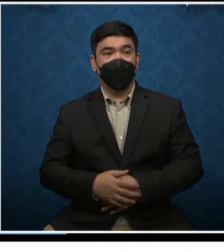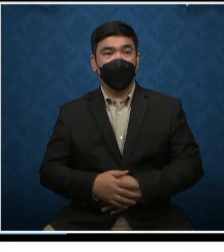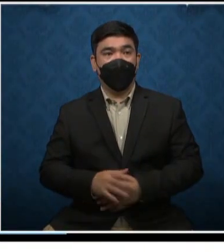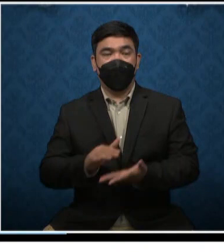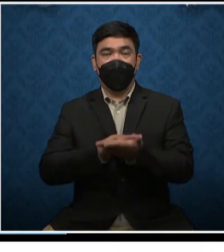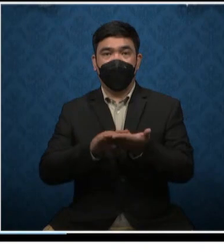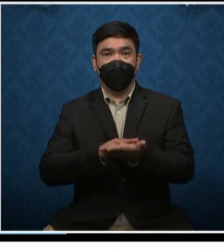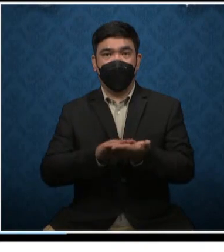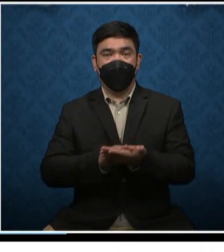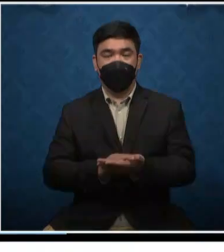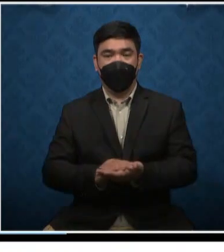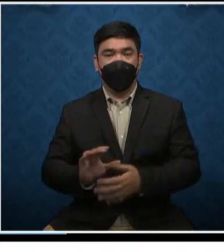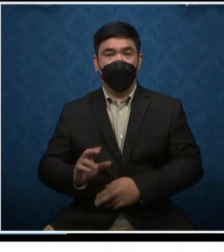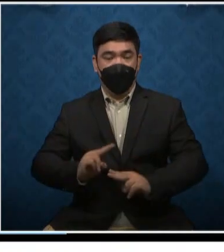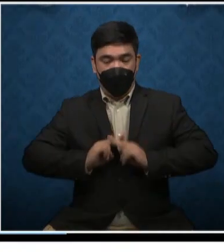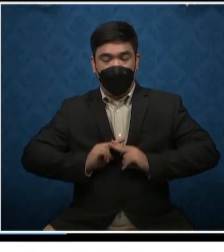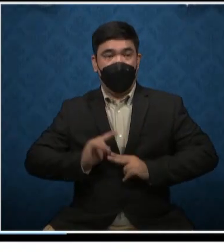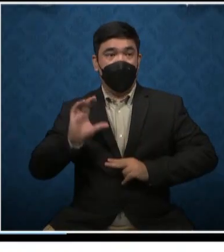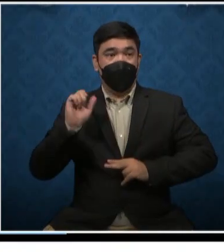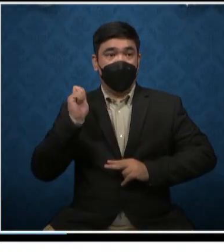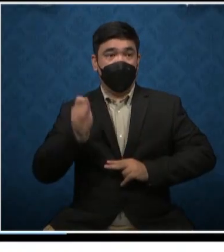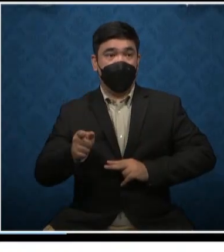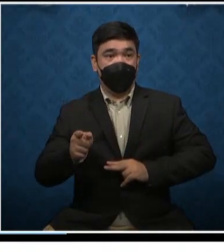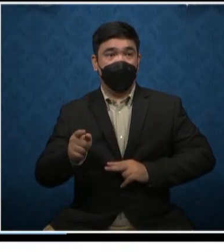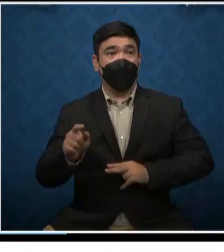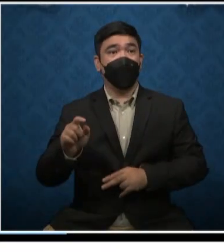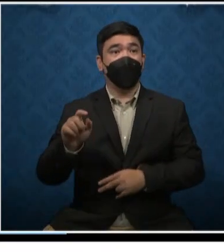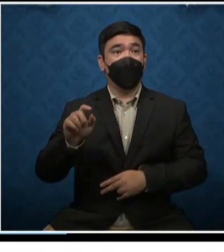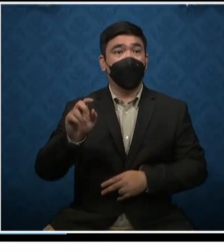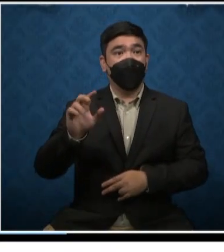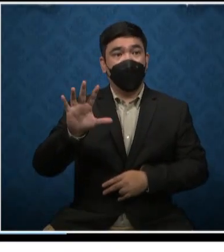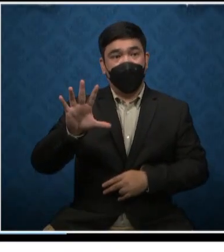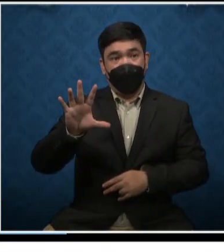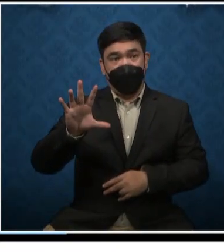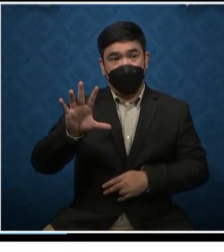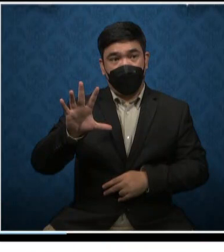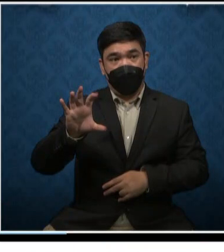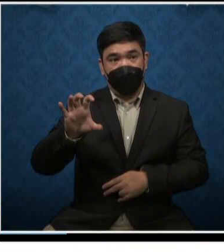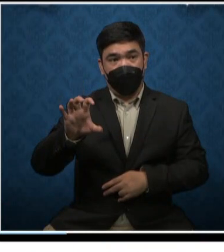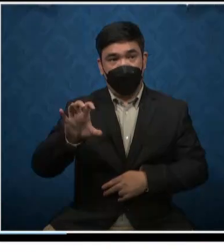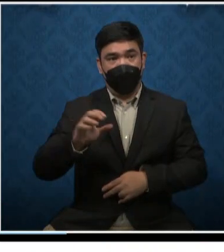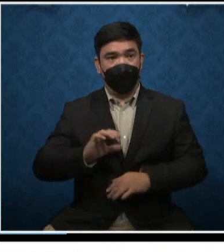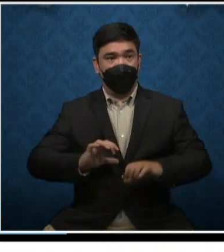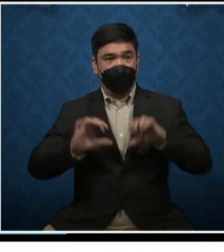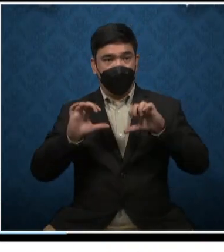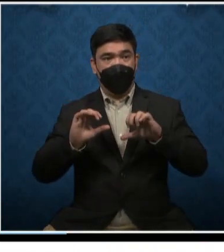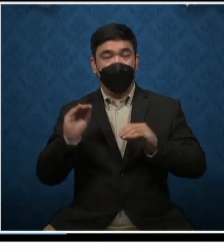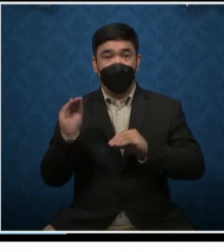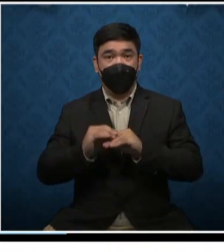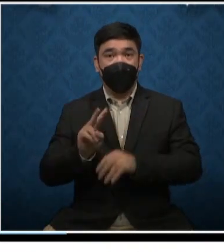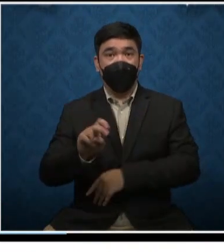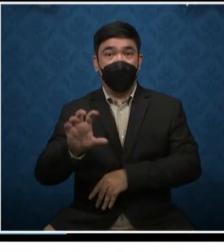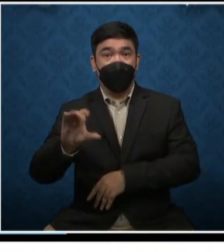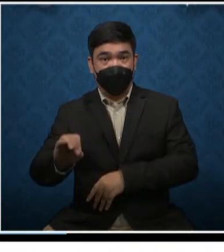ติมอีก250บาทซึ่งรัฐจะจ่ายเพิ่มจากกรณีที่3 100บาทโดยผู้ประกันต